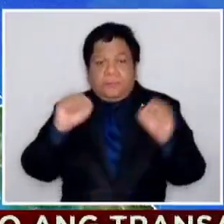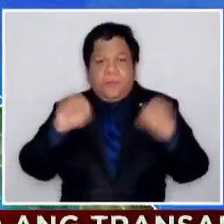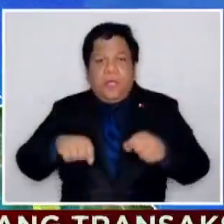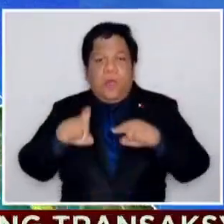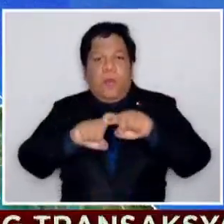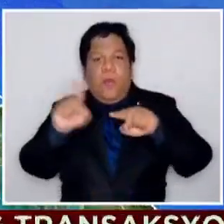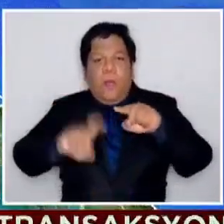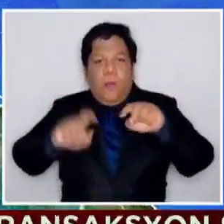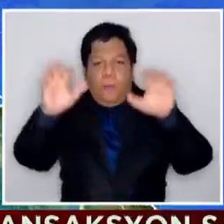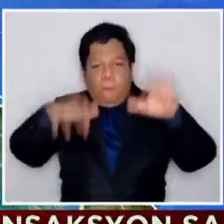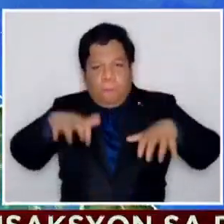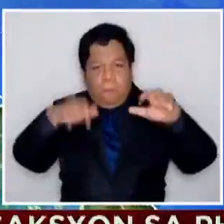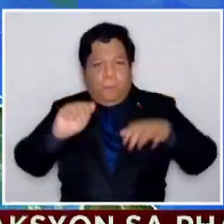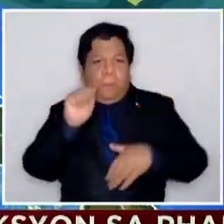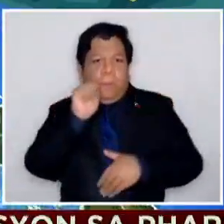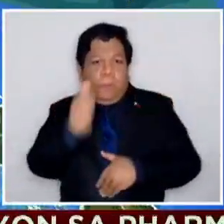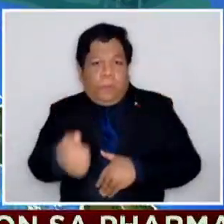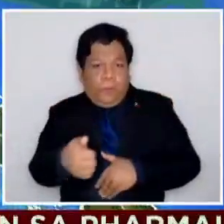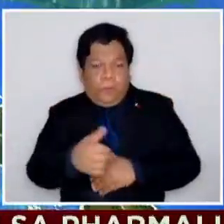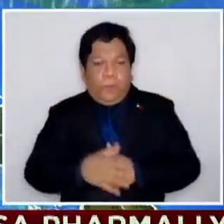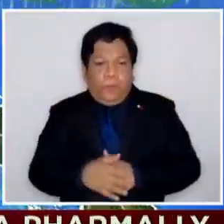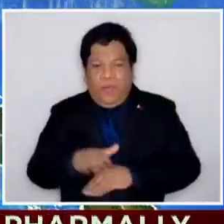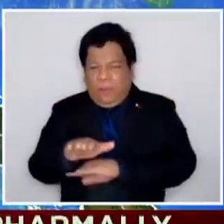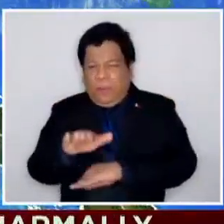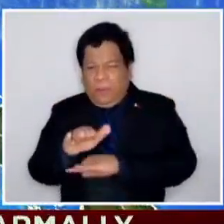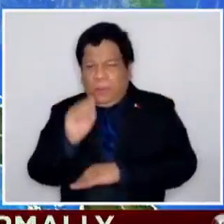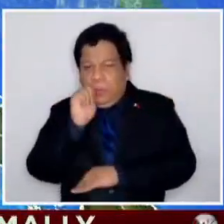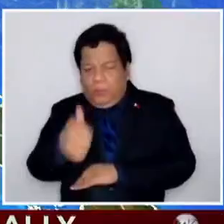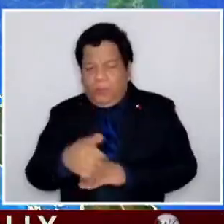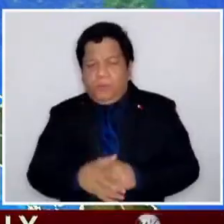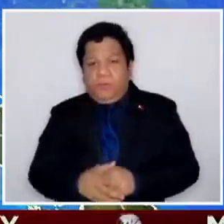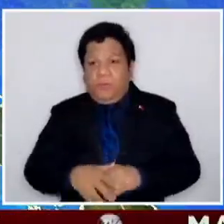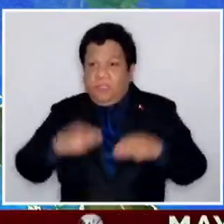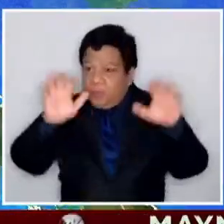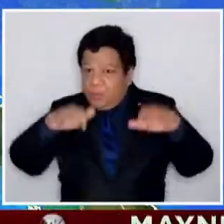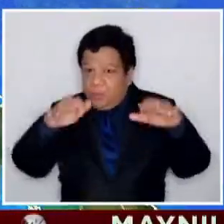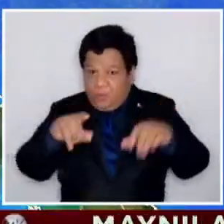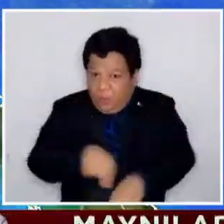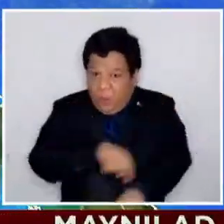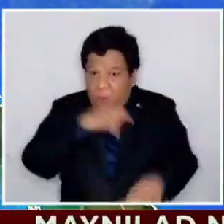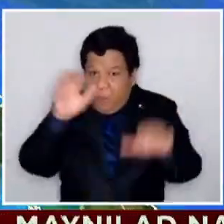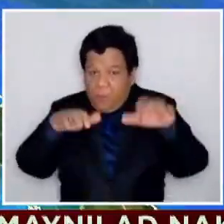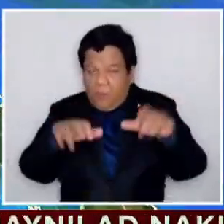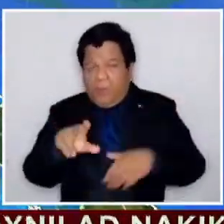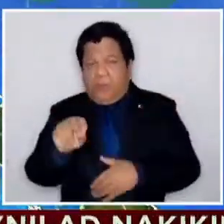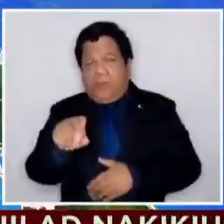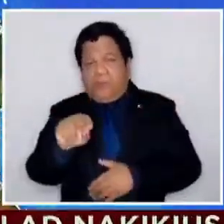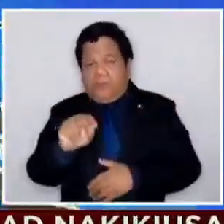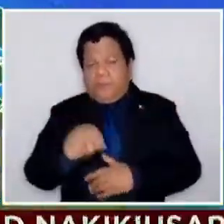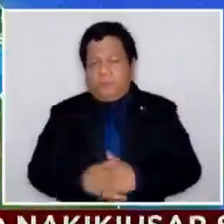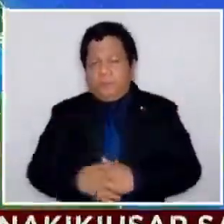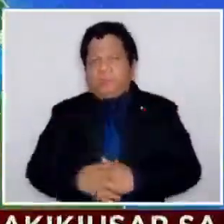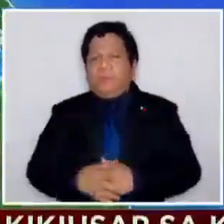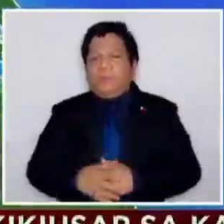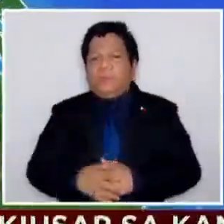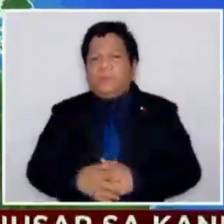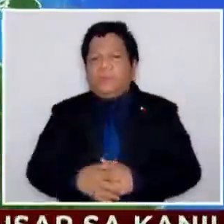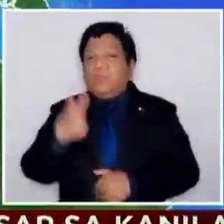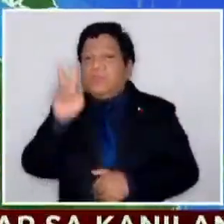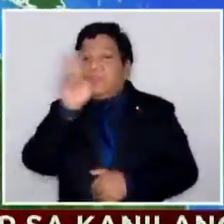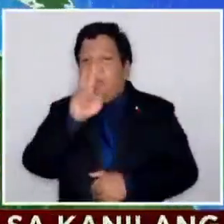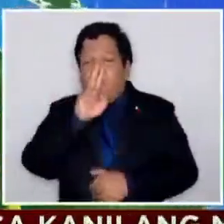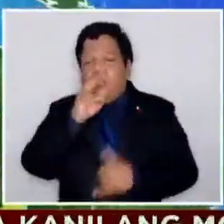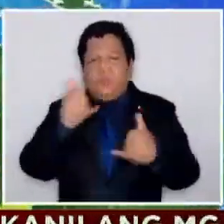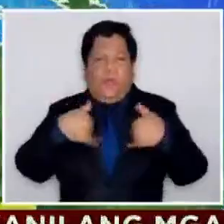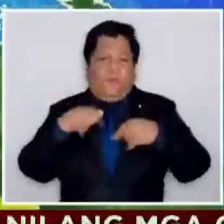ng hapon. Sakaling umulan, hindi naman ito inaasahang tatagal. Sa Visayas, magiging aktibo rin ang thunderstorms, lalo na